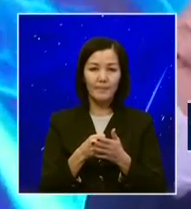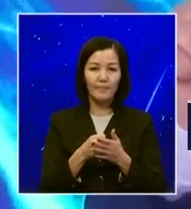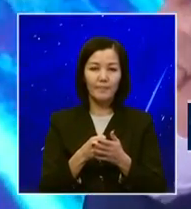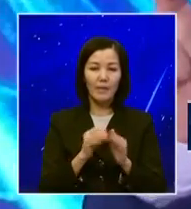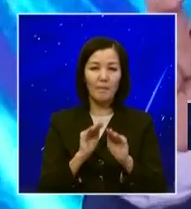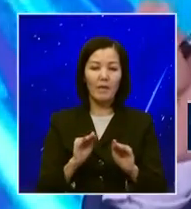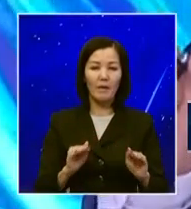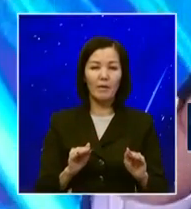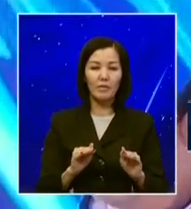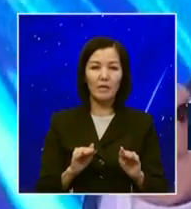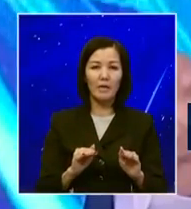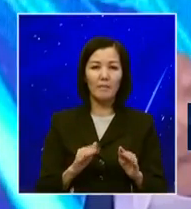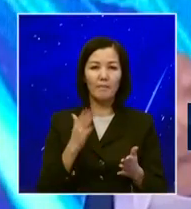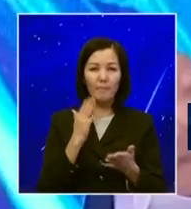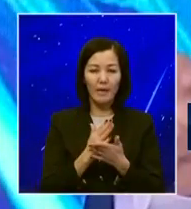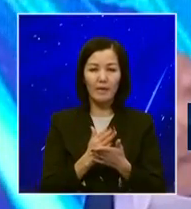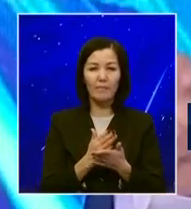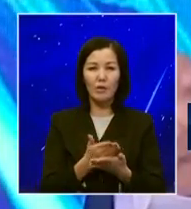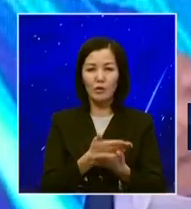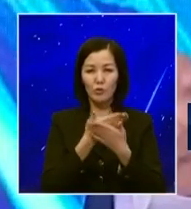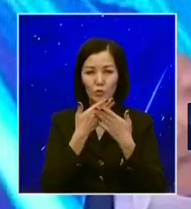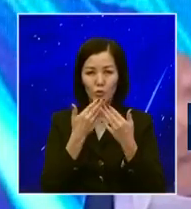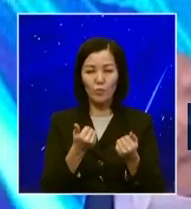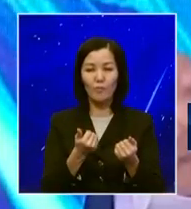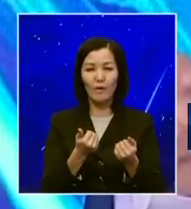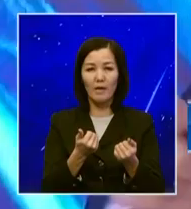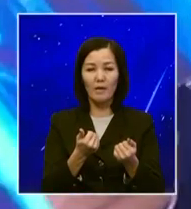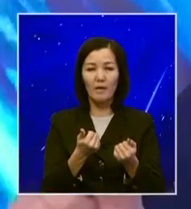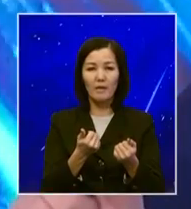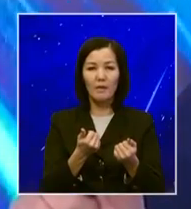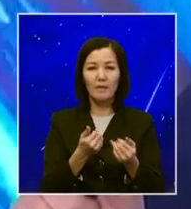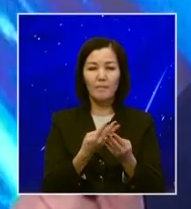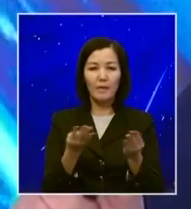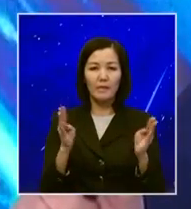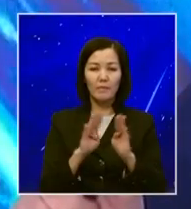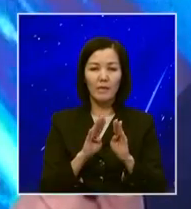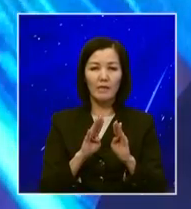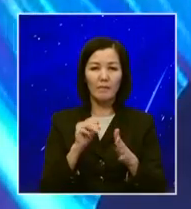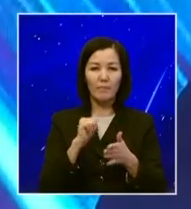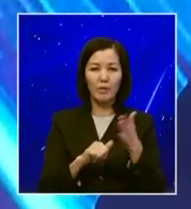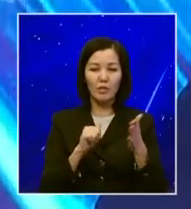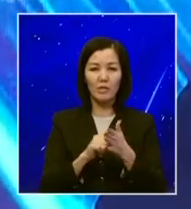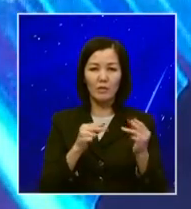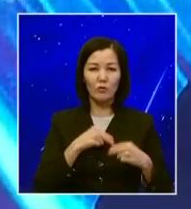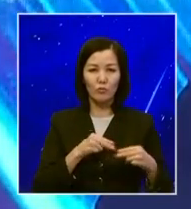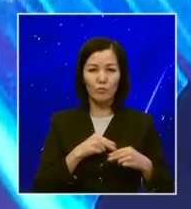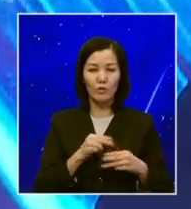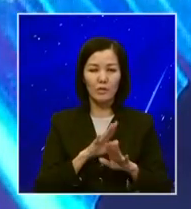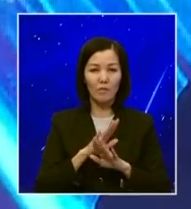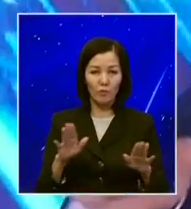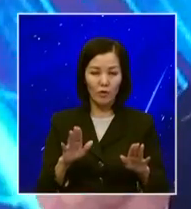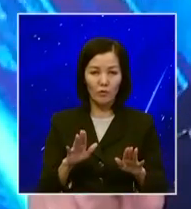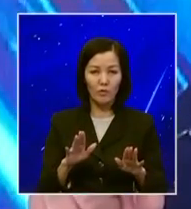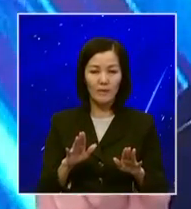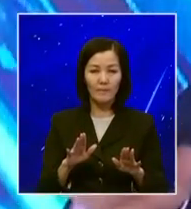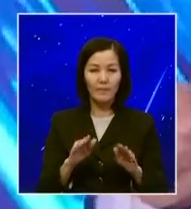осы балабақшада балалар болса да, және де келмесе де, өйткені пандемияның салдарынан олар жұмыс істеп отырған жоқ, сол уақытта